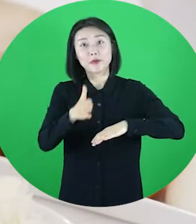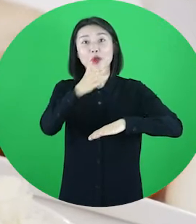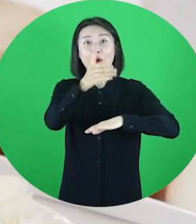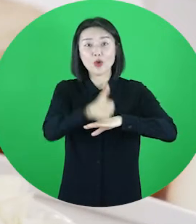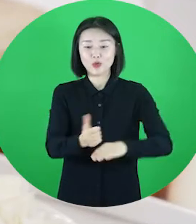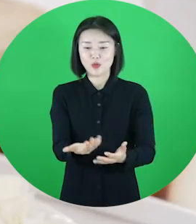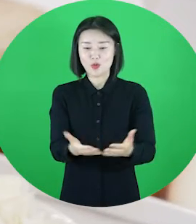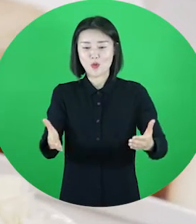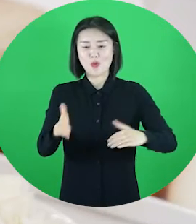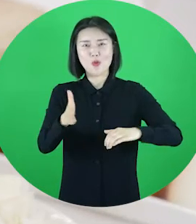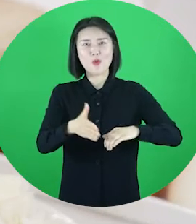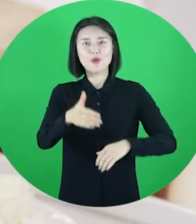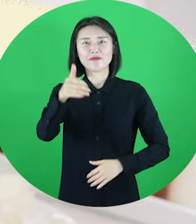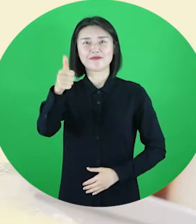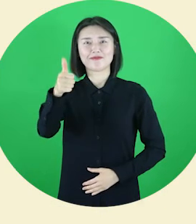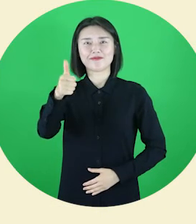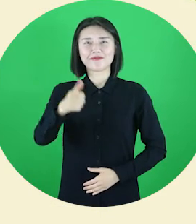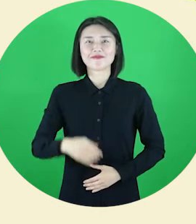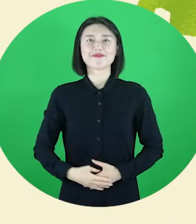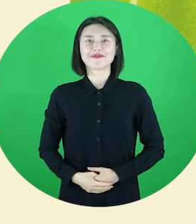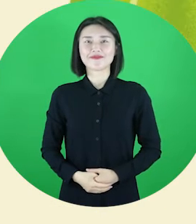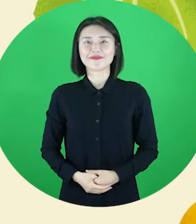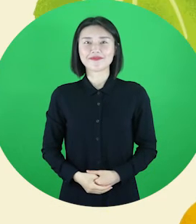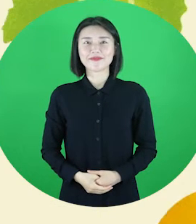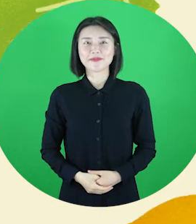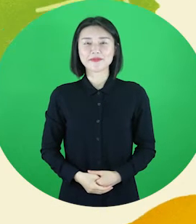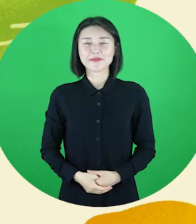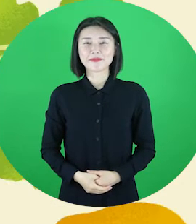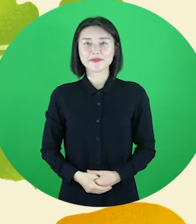잘 자를 수가 있었네요.